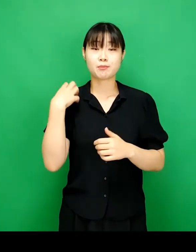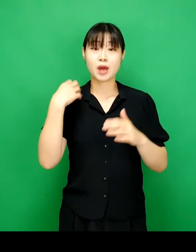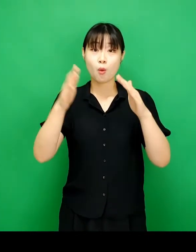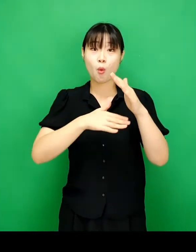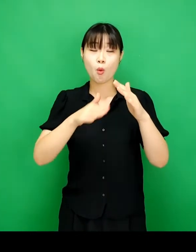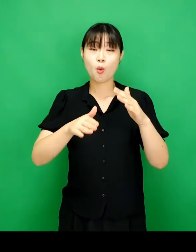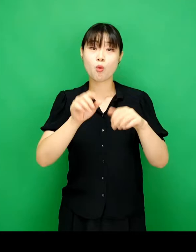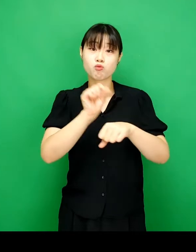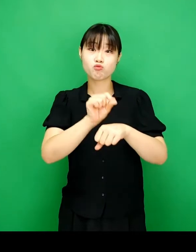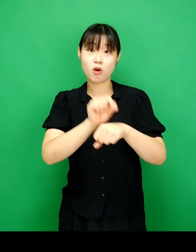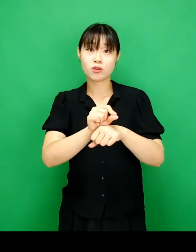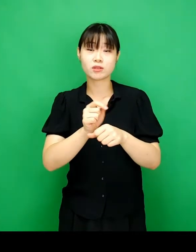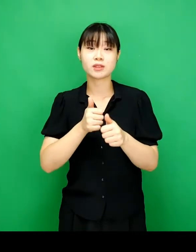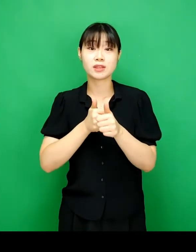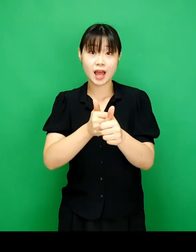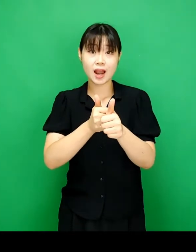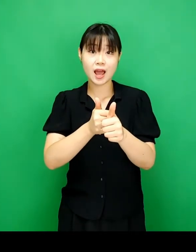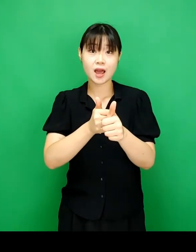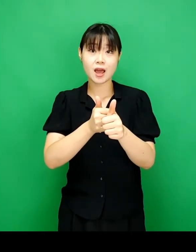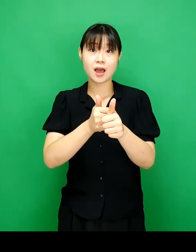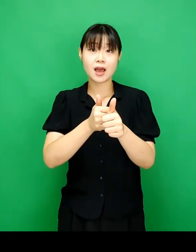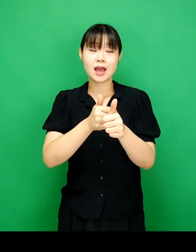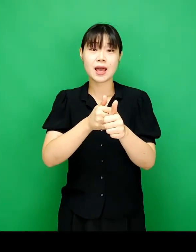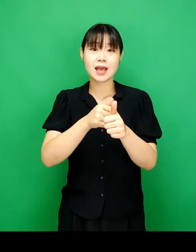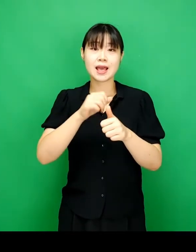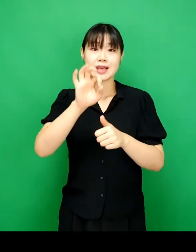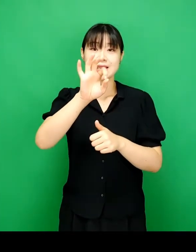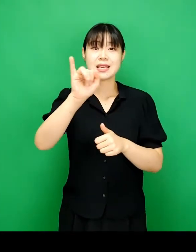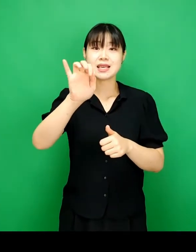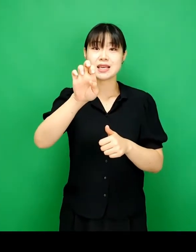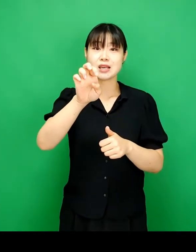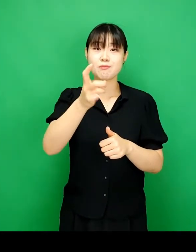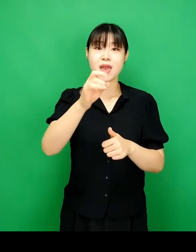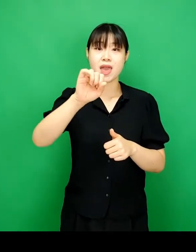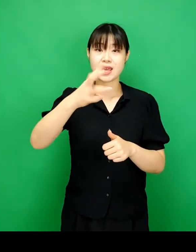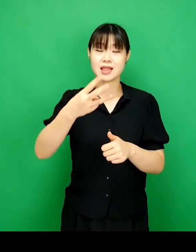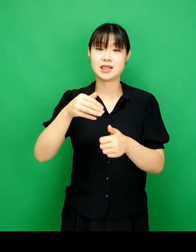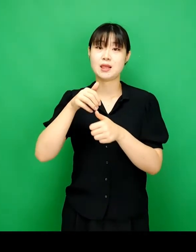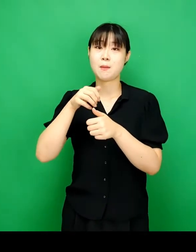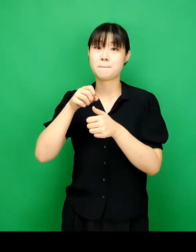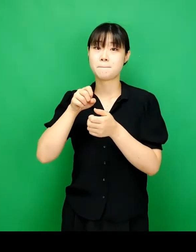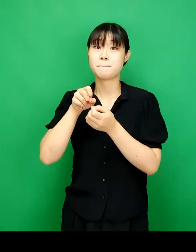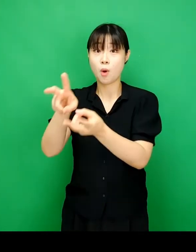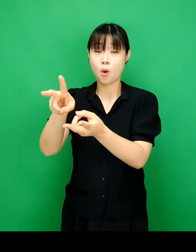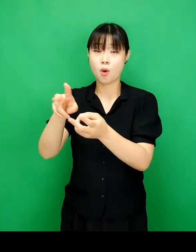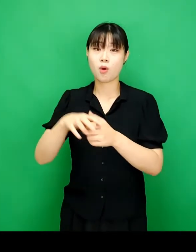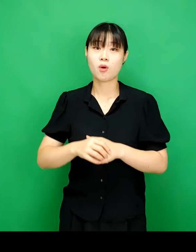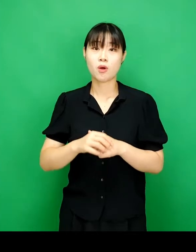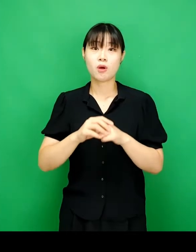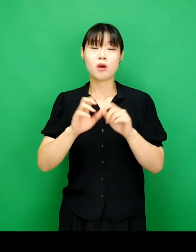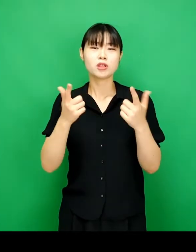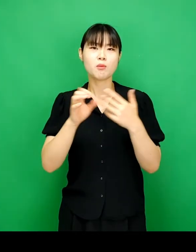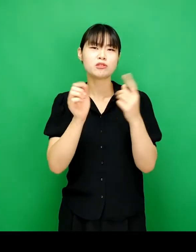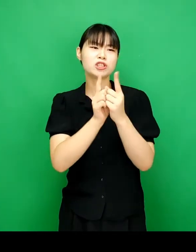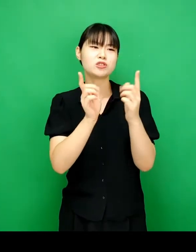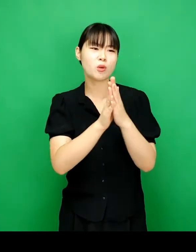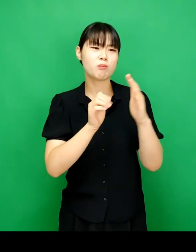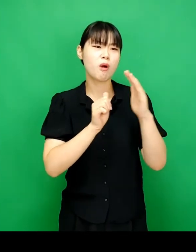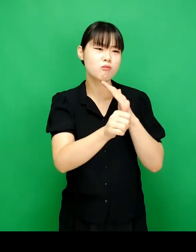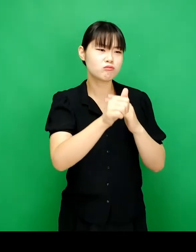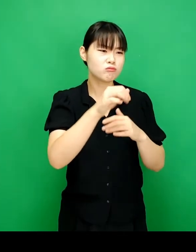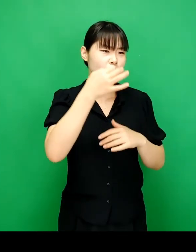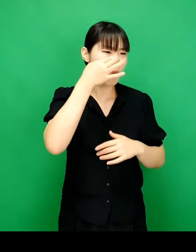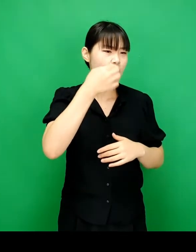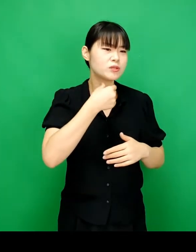담당 공무원에 따라 청구인이 포털에 등록해둔 이메일로 공개 자료를 발송하는 경우도 있습니다. 만약